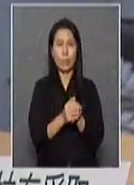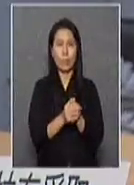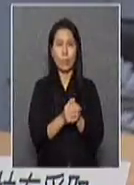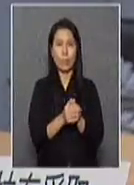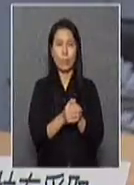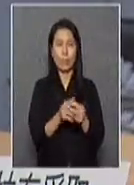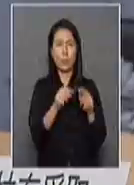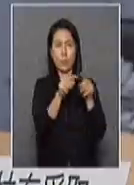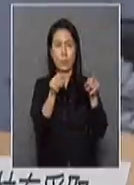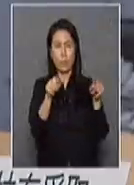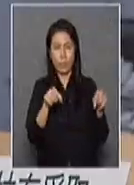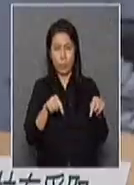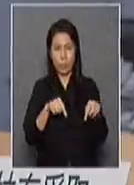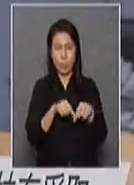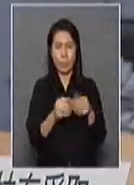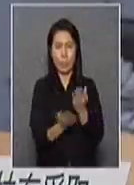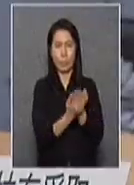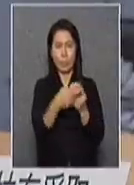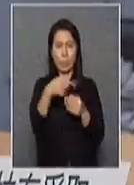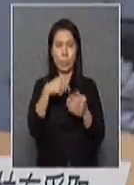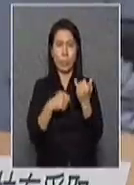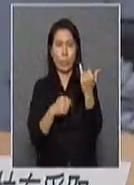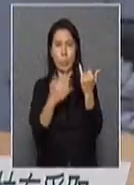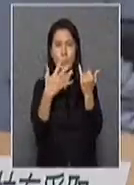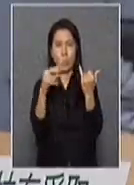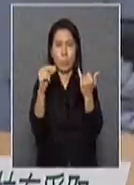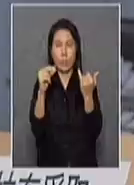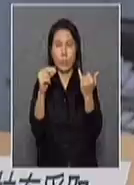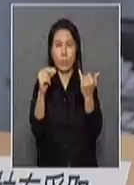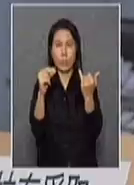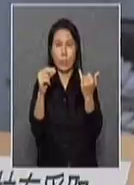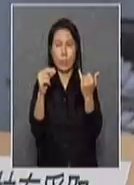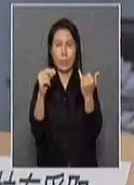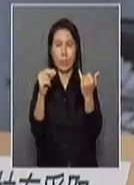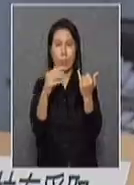載列於講稿附錄二的第657項到